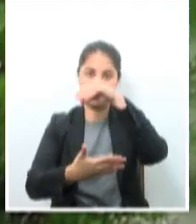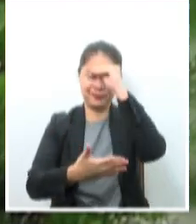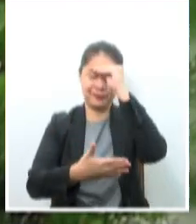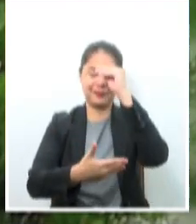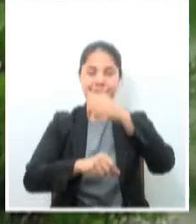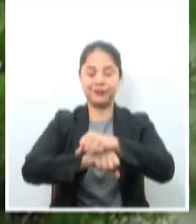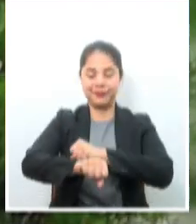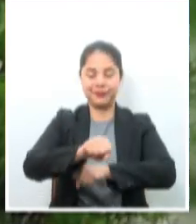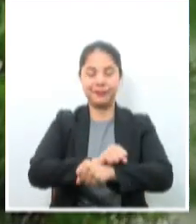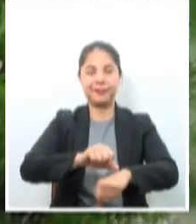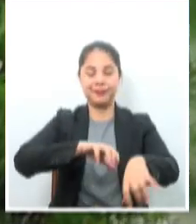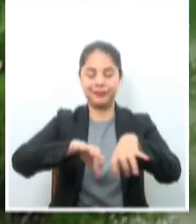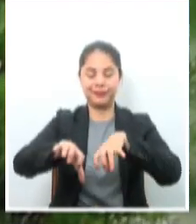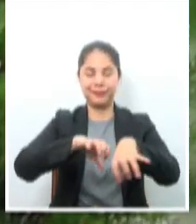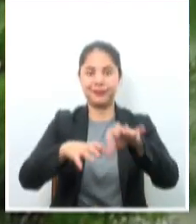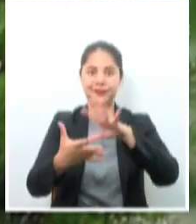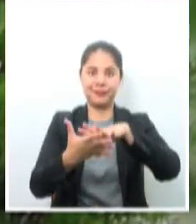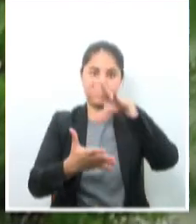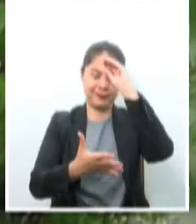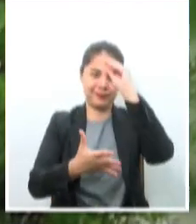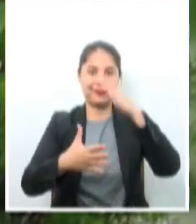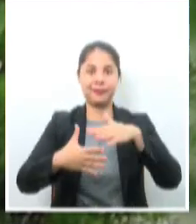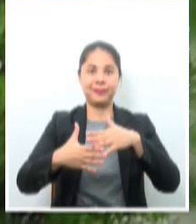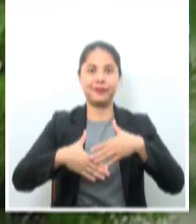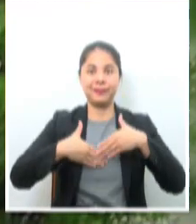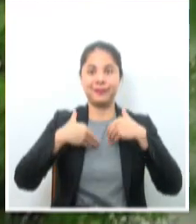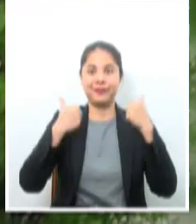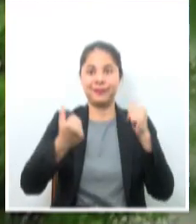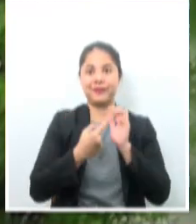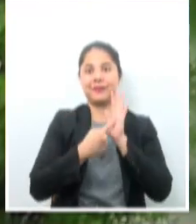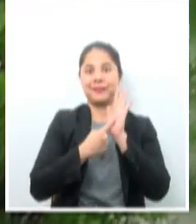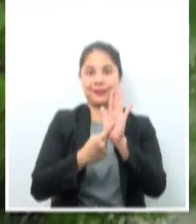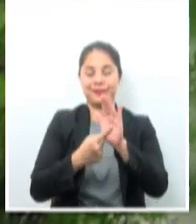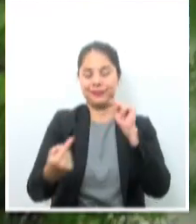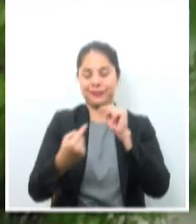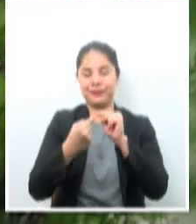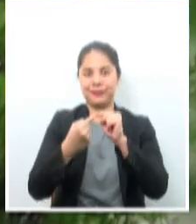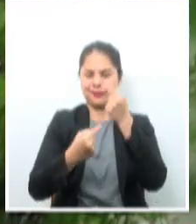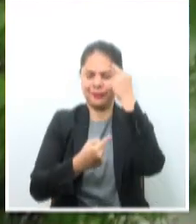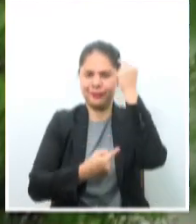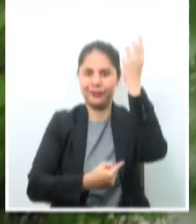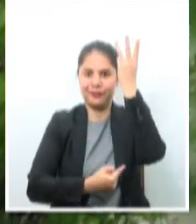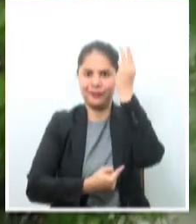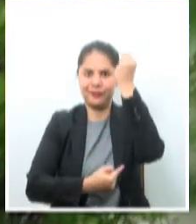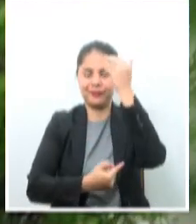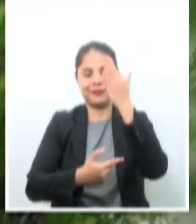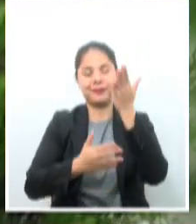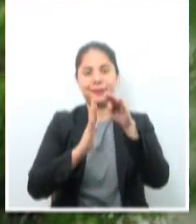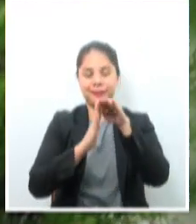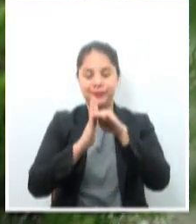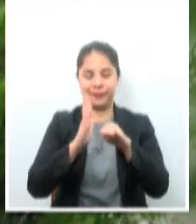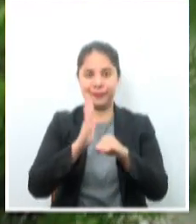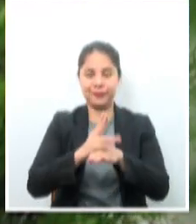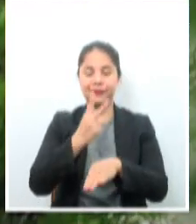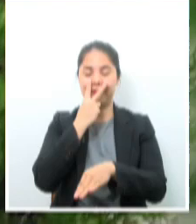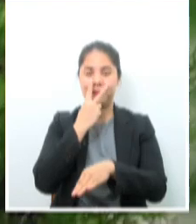รมการบริหารสถานศึกษาด้วยมิสุขพัสโมเดลและโคดดิ้งสู่ทักษะอาชีพบริหารงาน